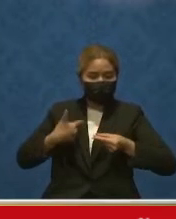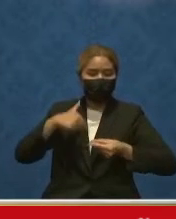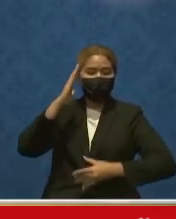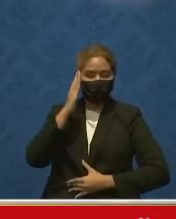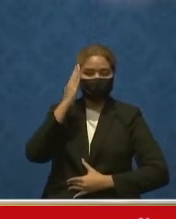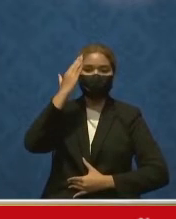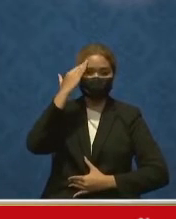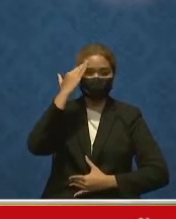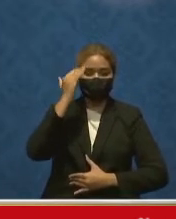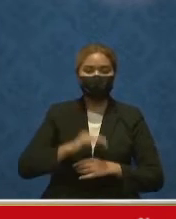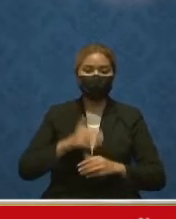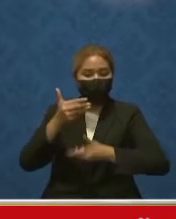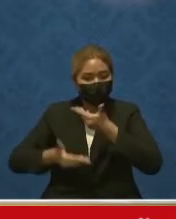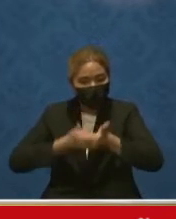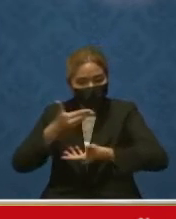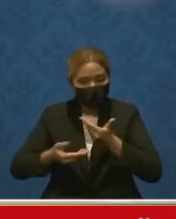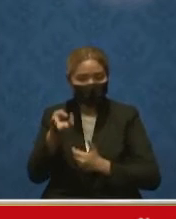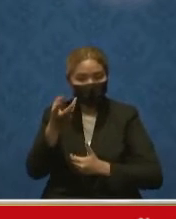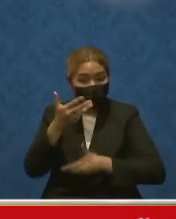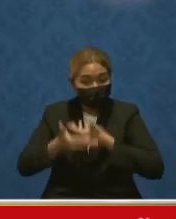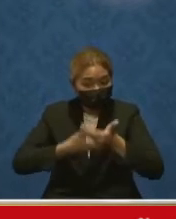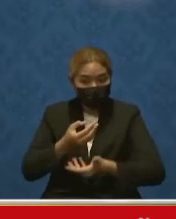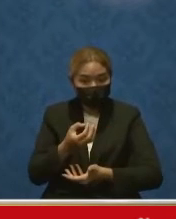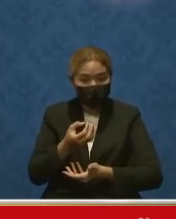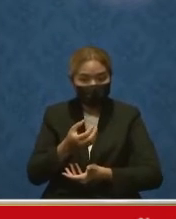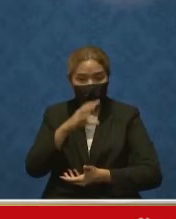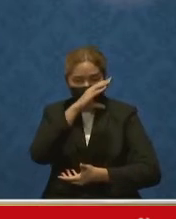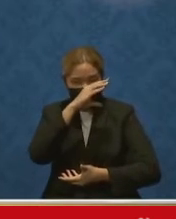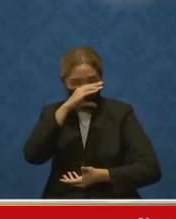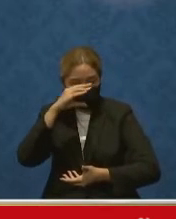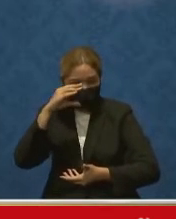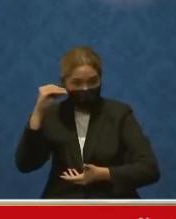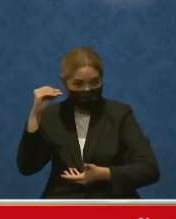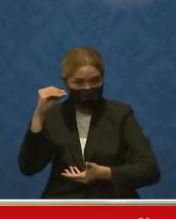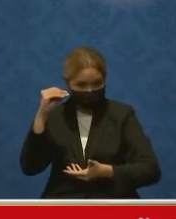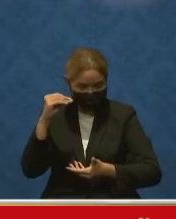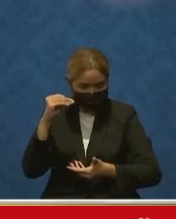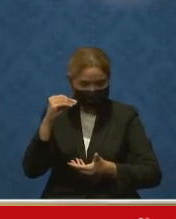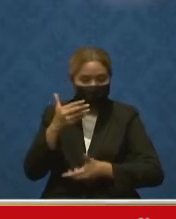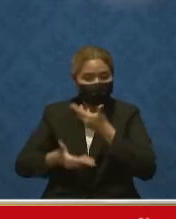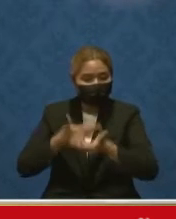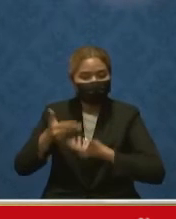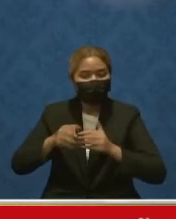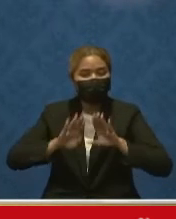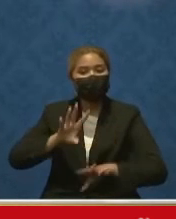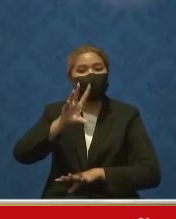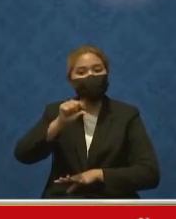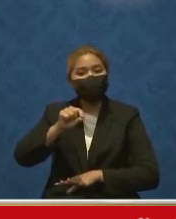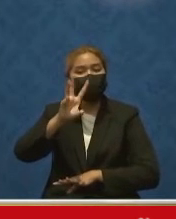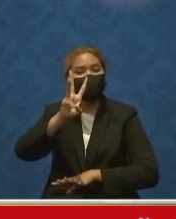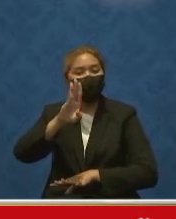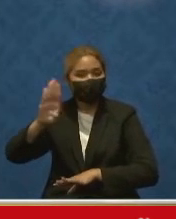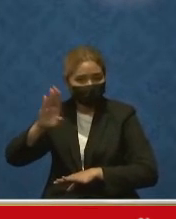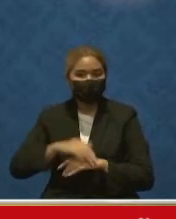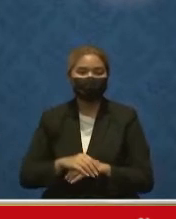ประมูลขายข้าวได้ 26กัดถ้าเข้าหามาเละไม่เขาขายครับไปปิดลงสีเลยค่าประมาณ 3400ล้านบาท